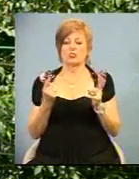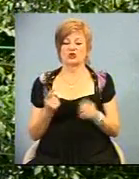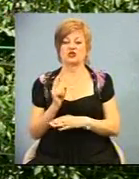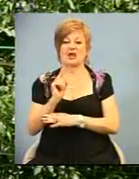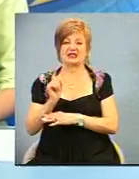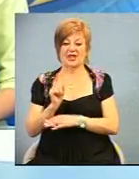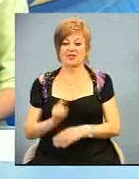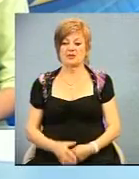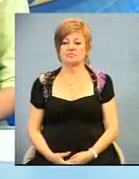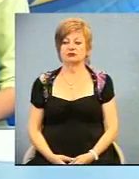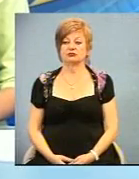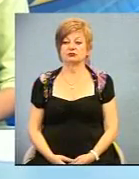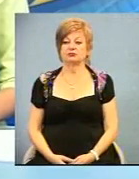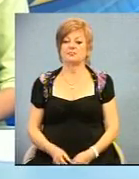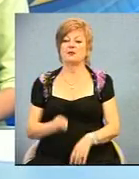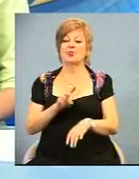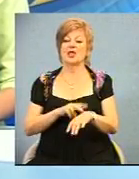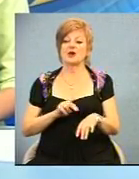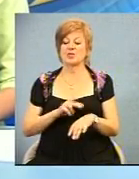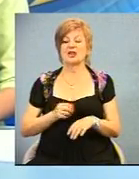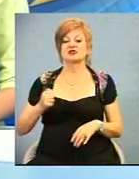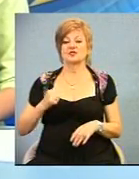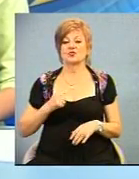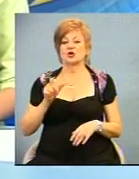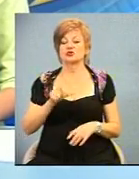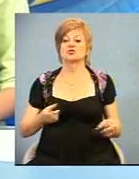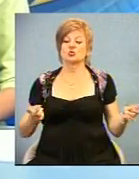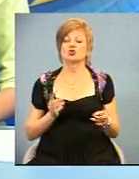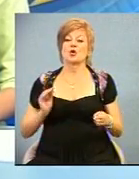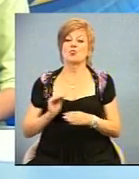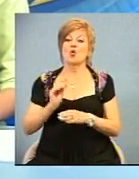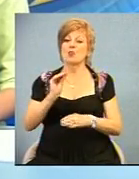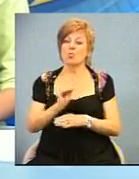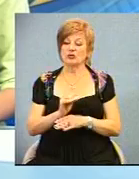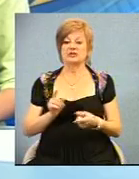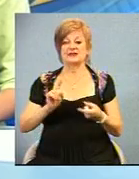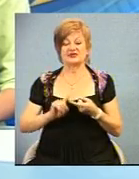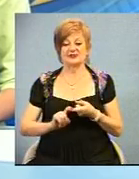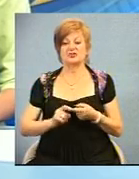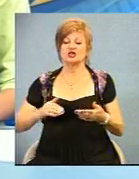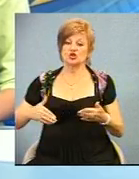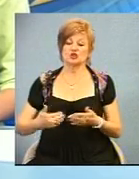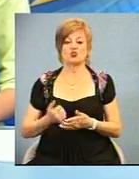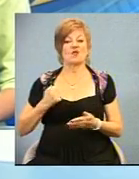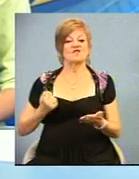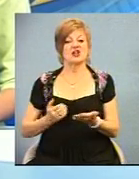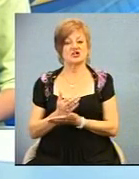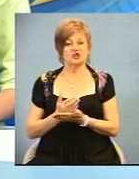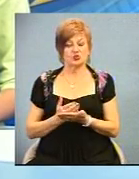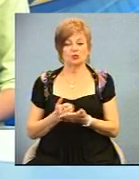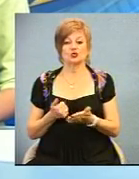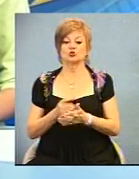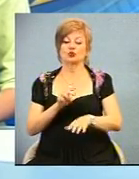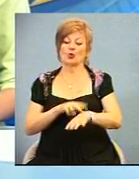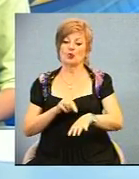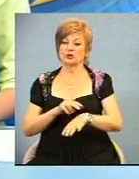антенами. Правоохоронці та військові потребують поповнення. У зв'язку зі створенням нових служб у відомстві до патрульної